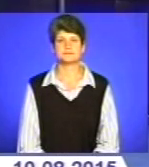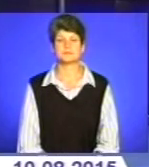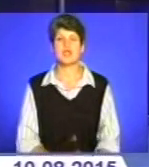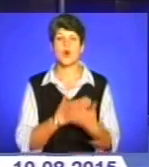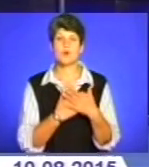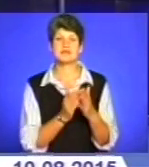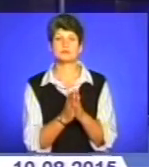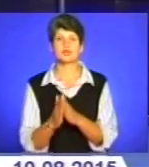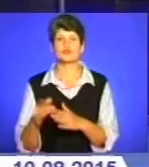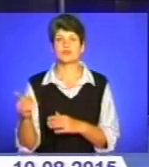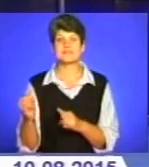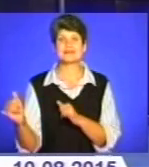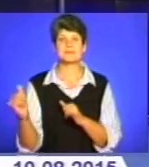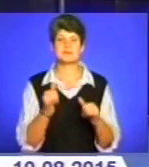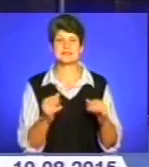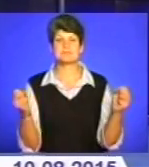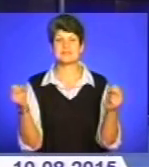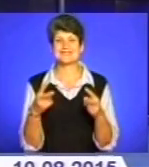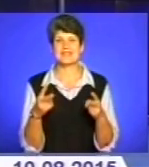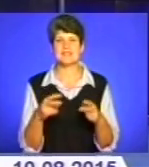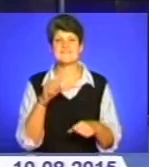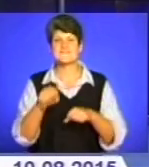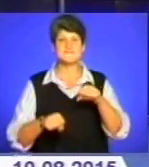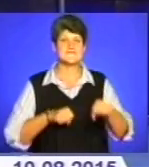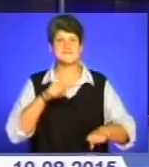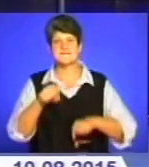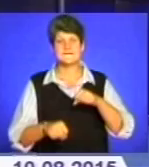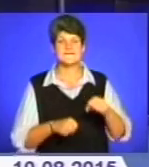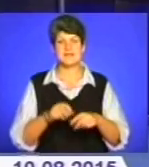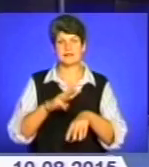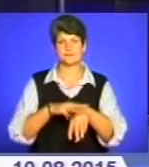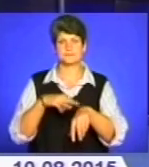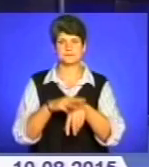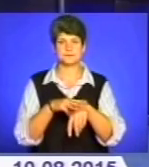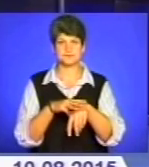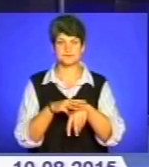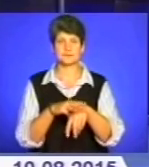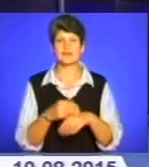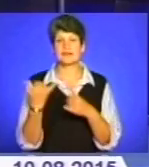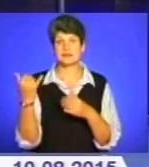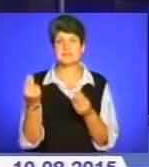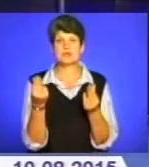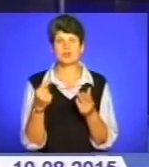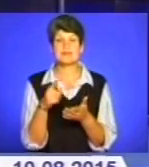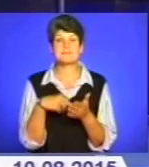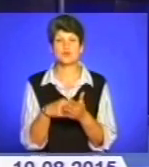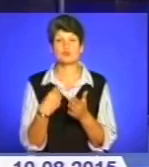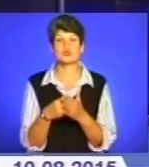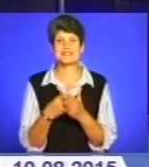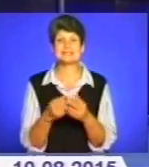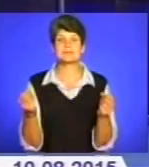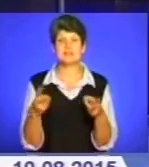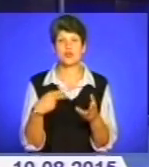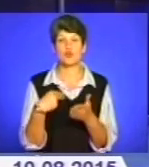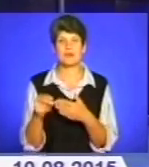Громадський порядок у Тернополі забезпечуватимуть спеціальні велопатрулі із числа працівників міліції. Для них за кошти міського бюджету спеціально